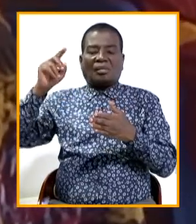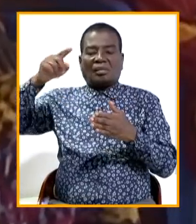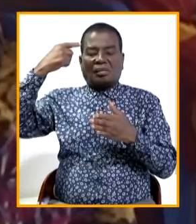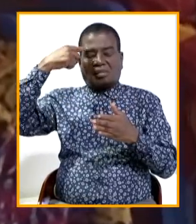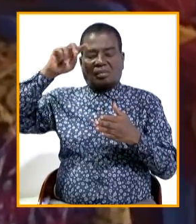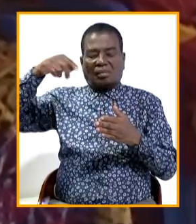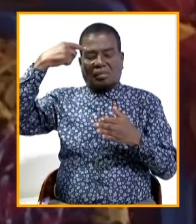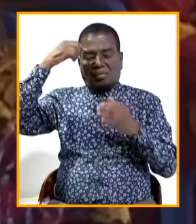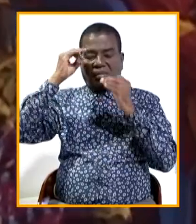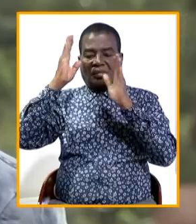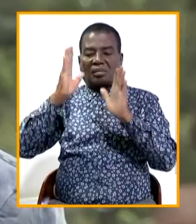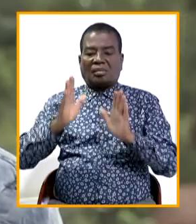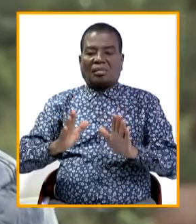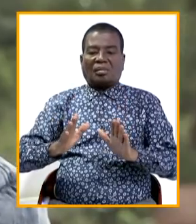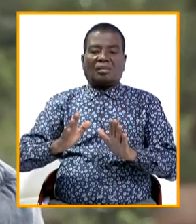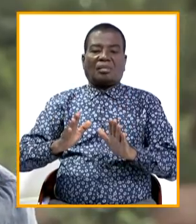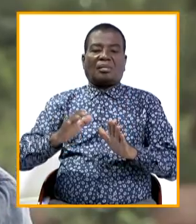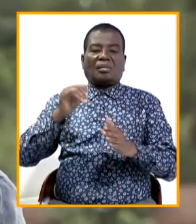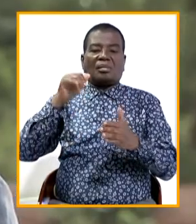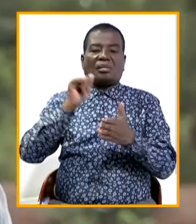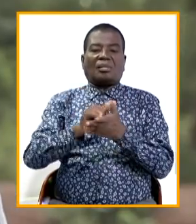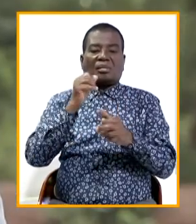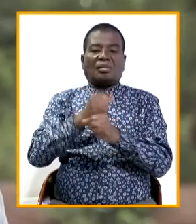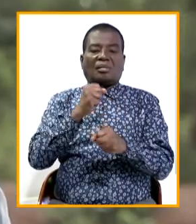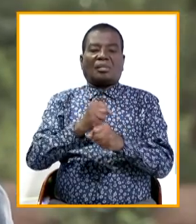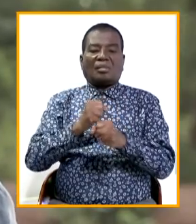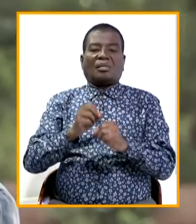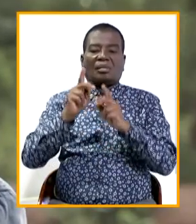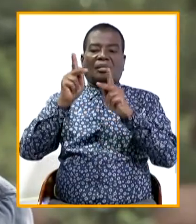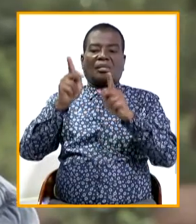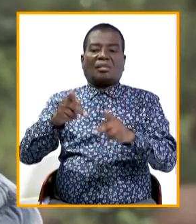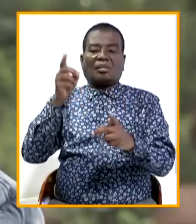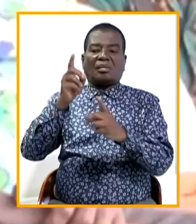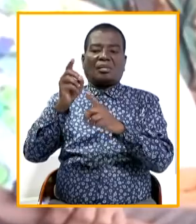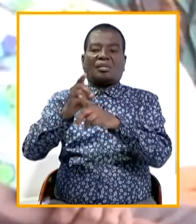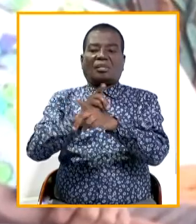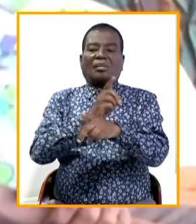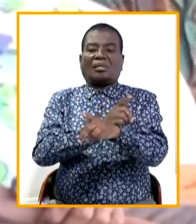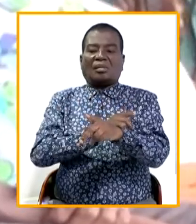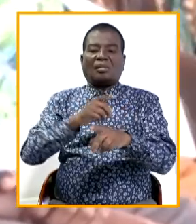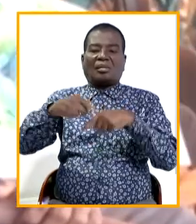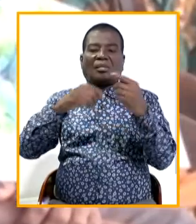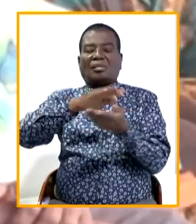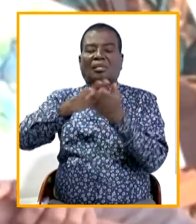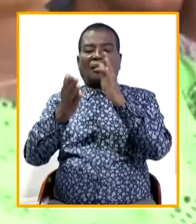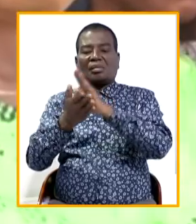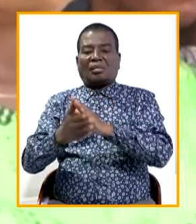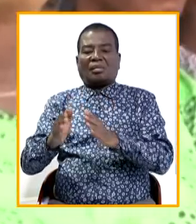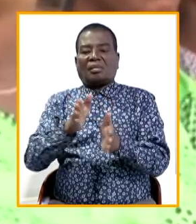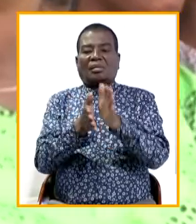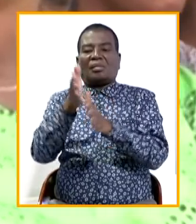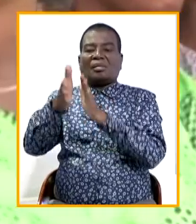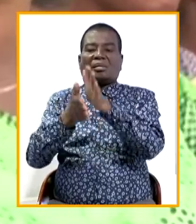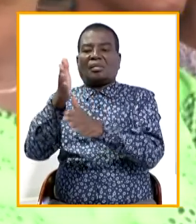ministre gouverneur Moussa Dosso, ces travaux constituent des opportunités de développement et vont améliorer le déplacement